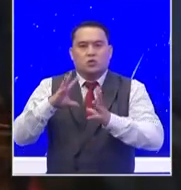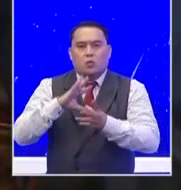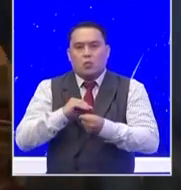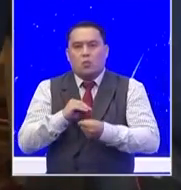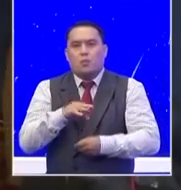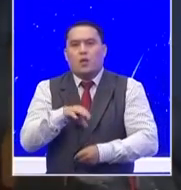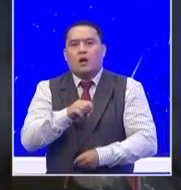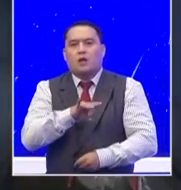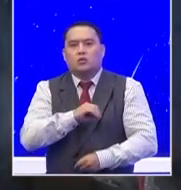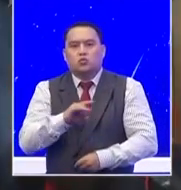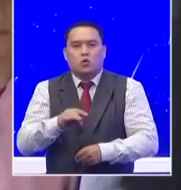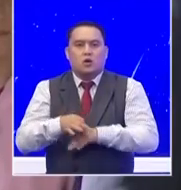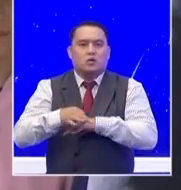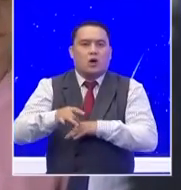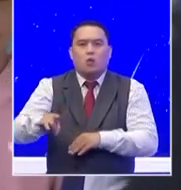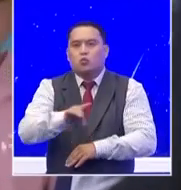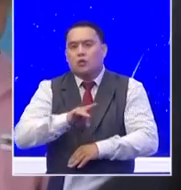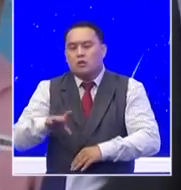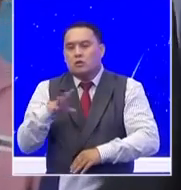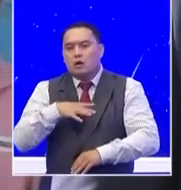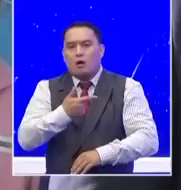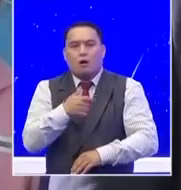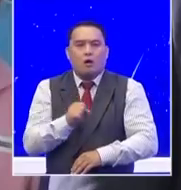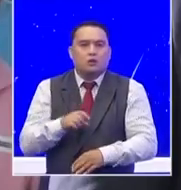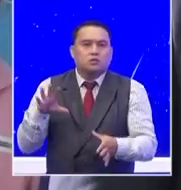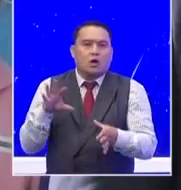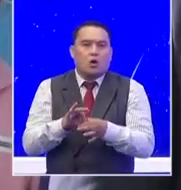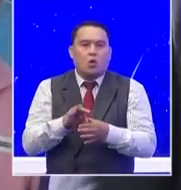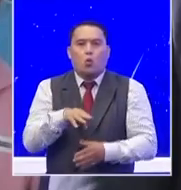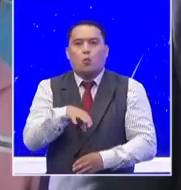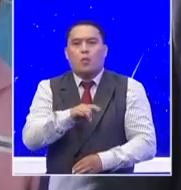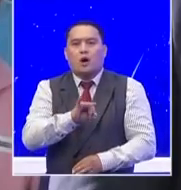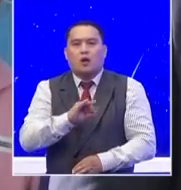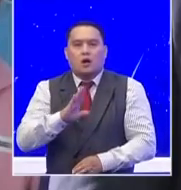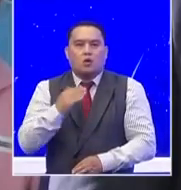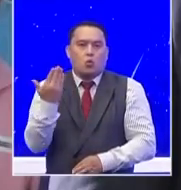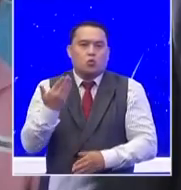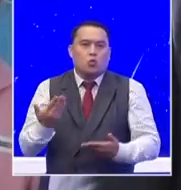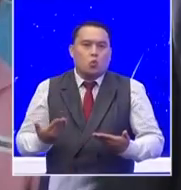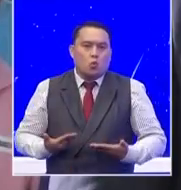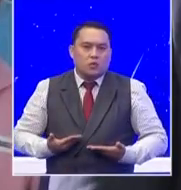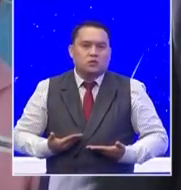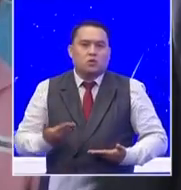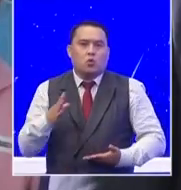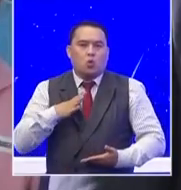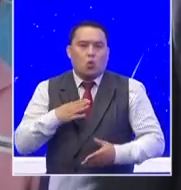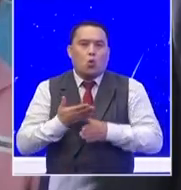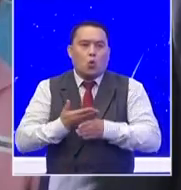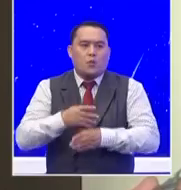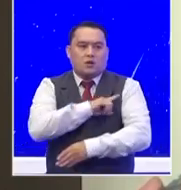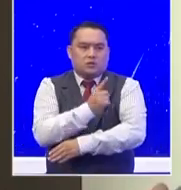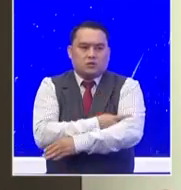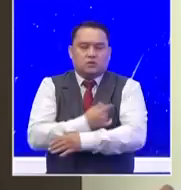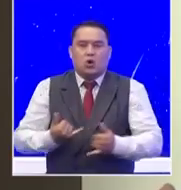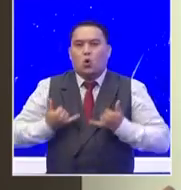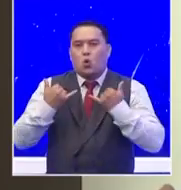Бозторғай, миллиард шағын аудандары табиғи газға қосылды. Жалпы Жолан Омар тірісінде көптен көмегін аямаған